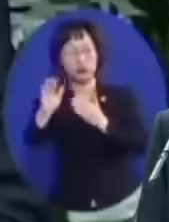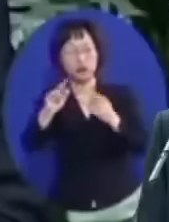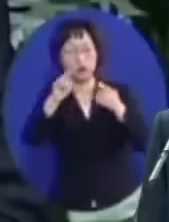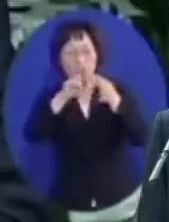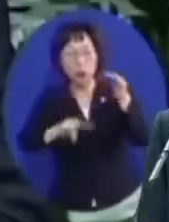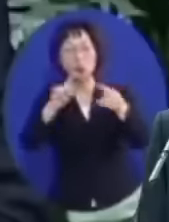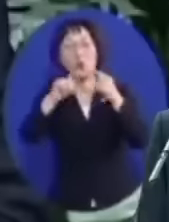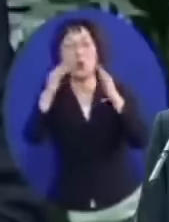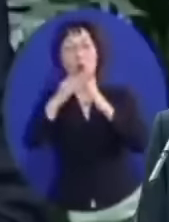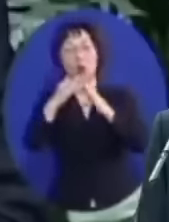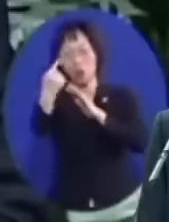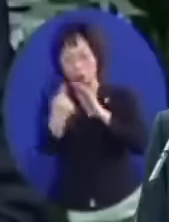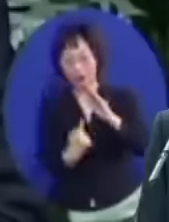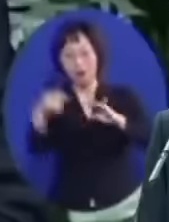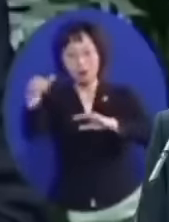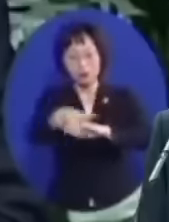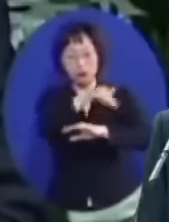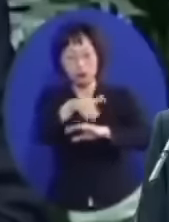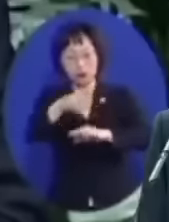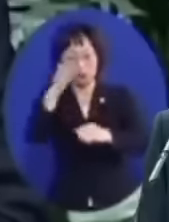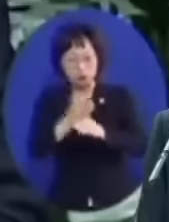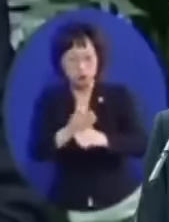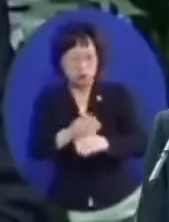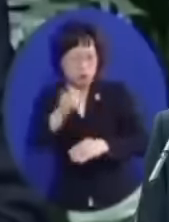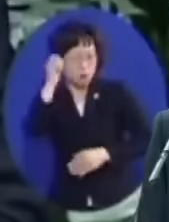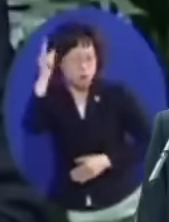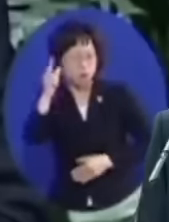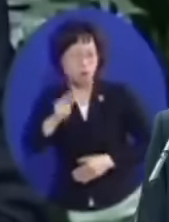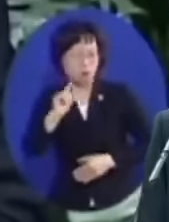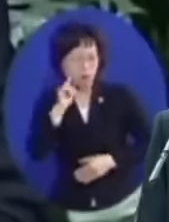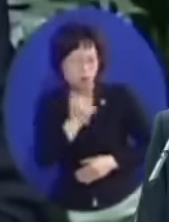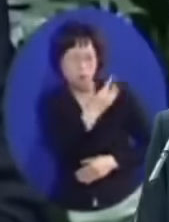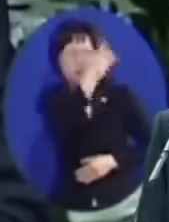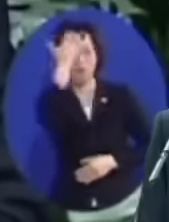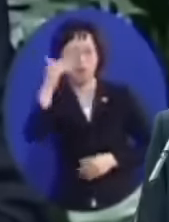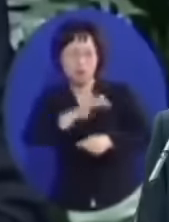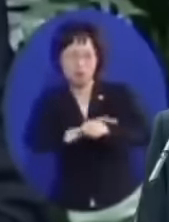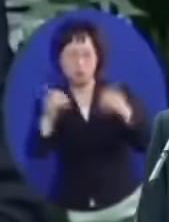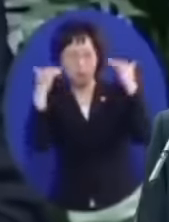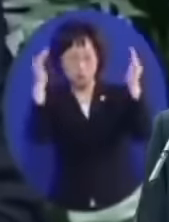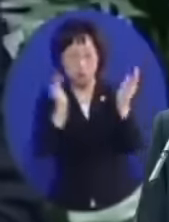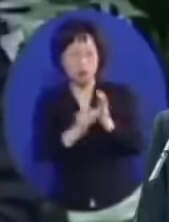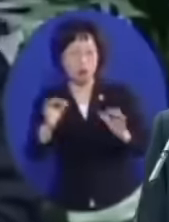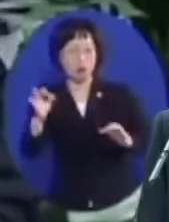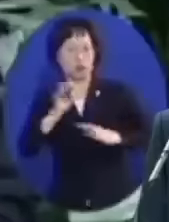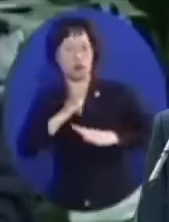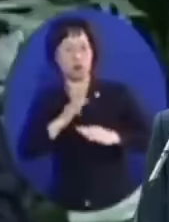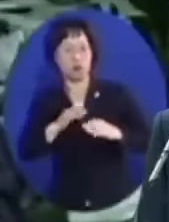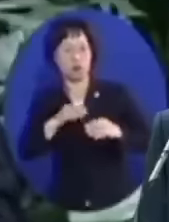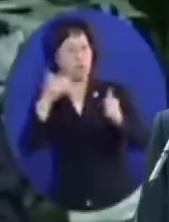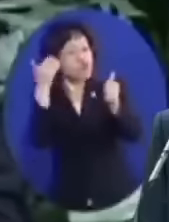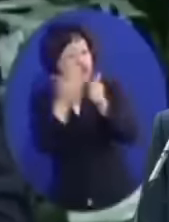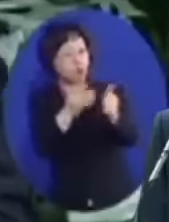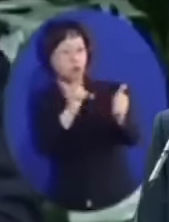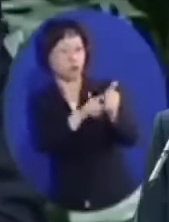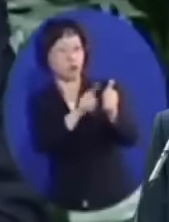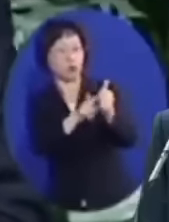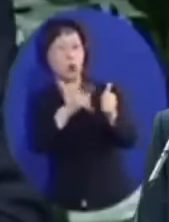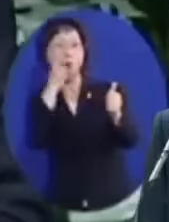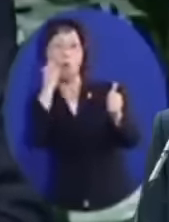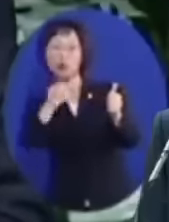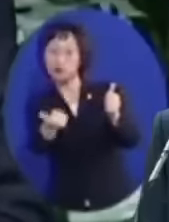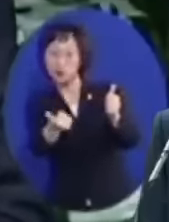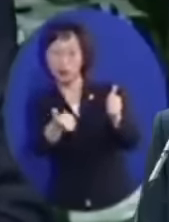나오는데 얼마나 훌륭하고 아름답게 사는지를 몰라요. 내가 그래서 너무 놀라서 물었습니다. 아니 어머니도